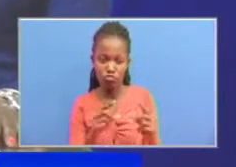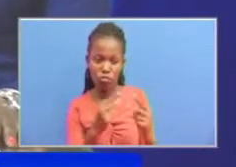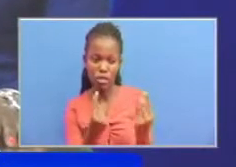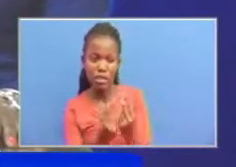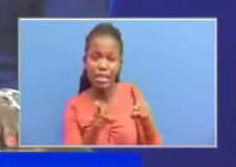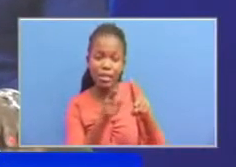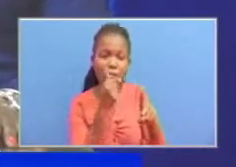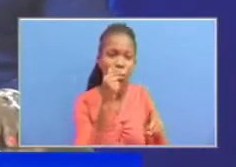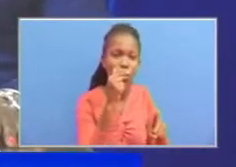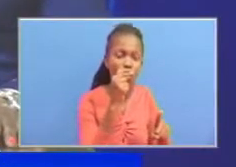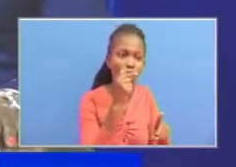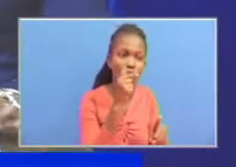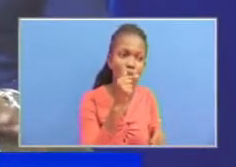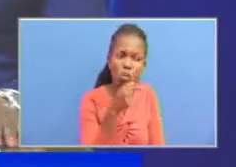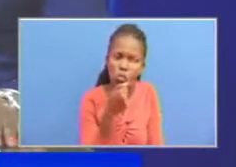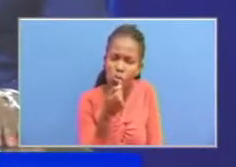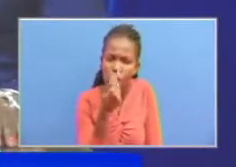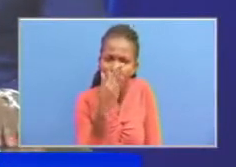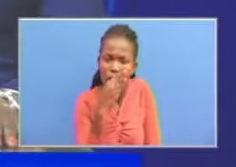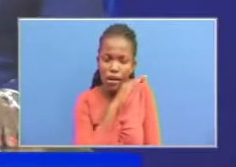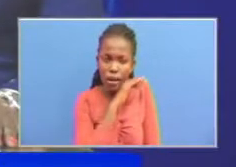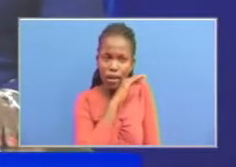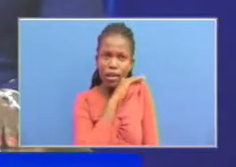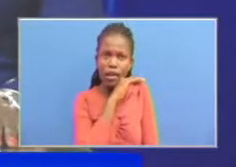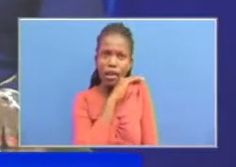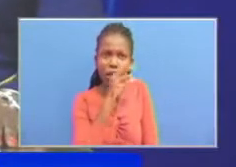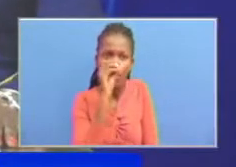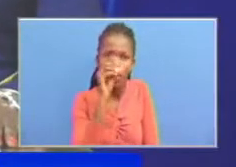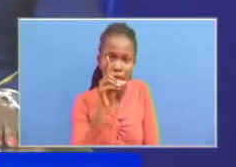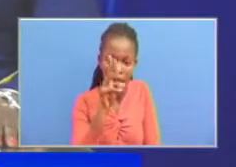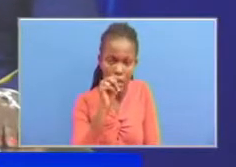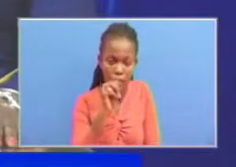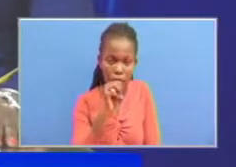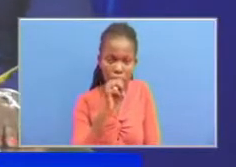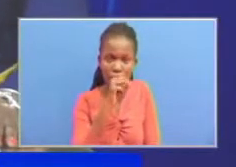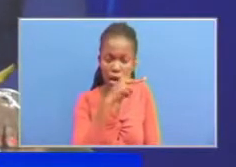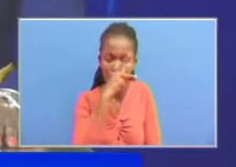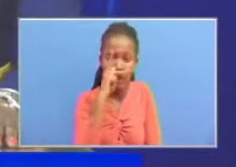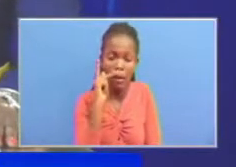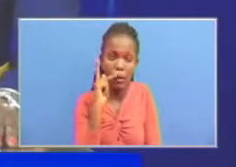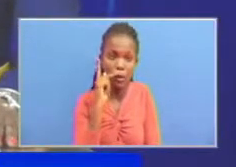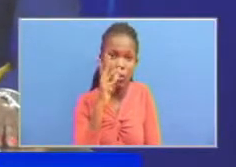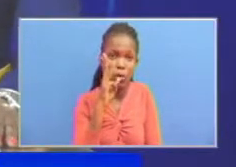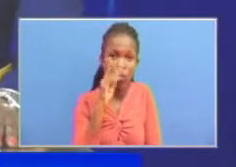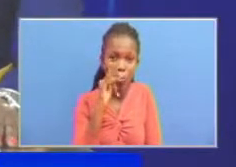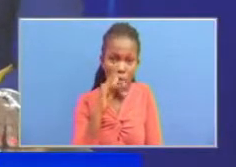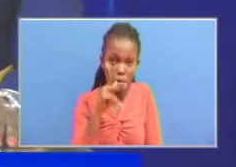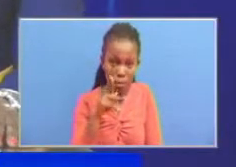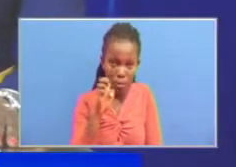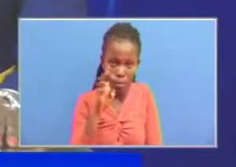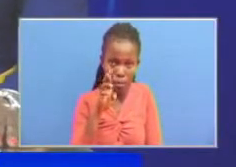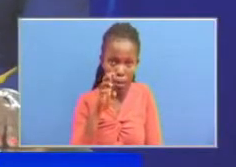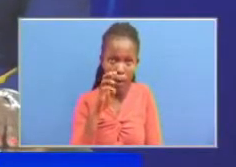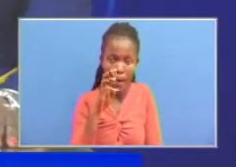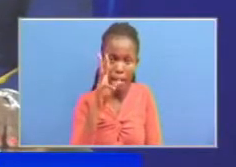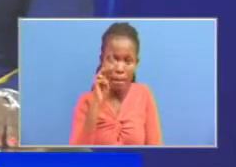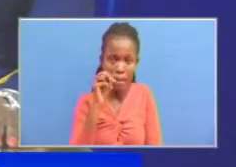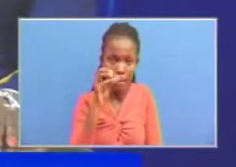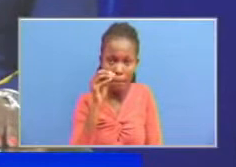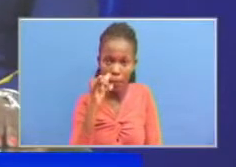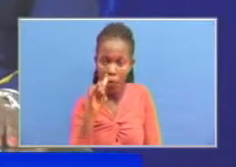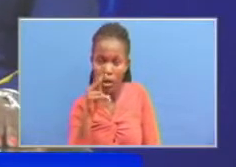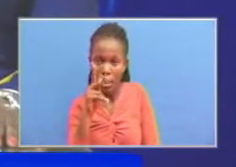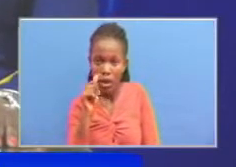na alani Raila Amolo Odinga wa chama cha ODM Kalonzo Musyoka wa chama cha Wiper Gideon Moi wa chama cha